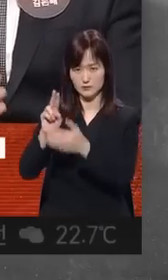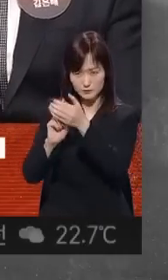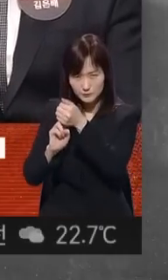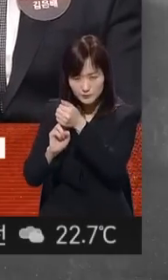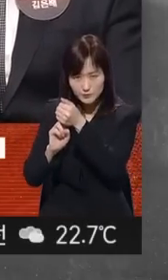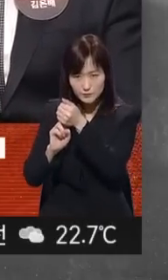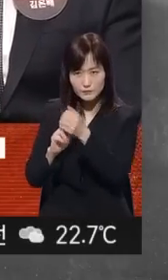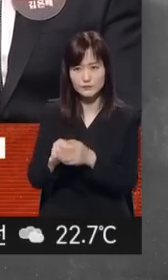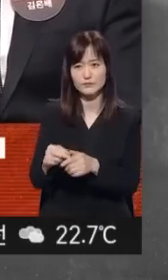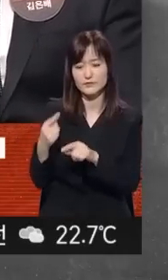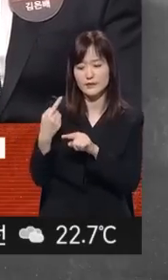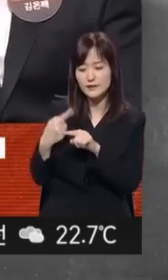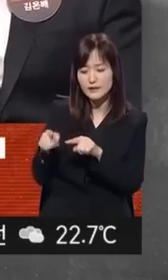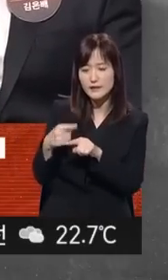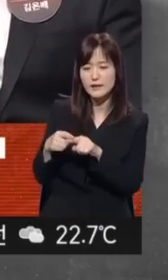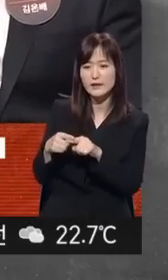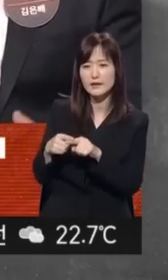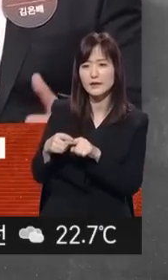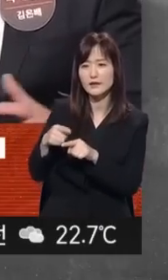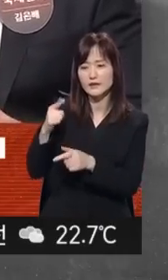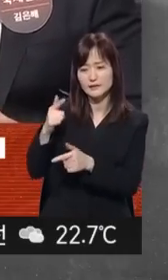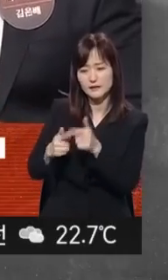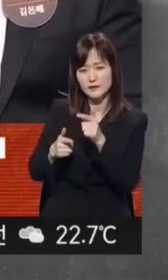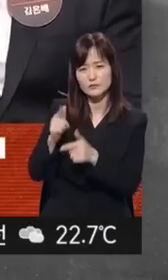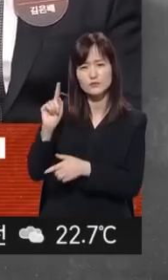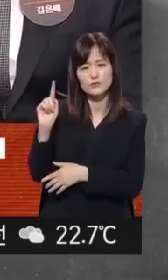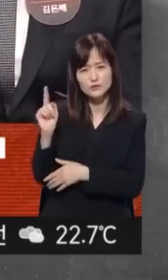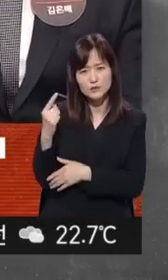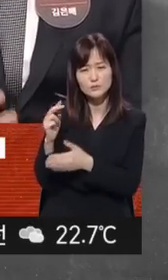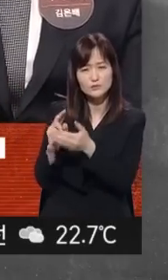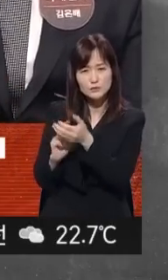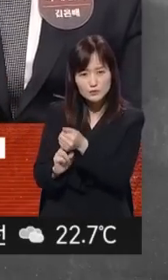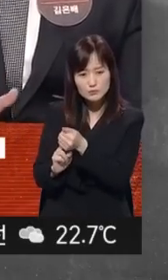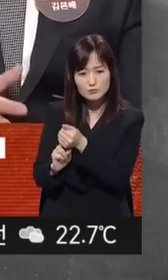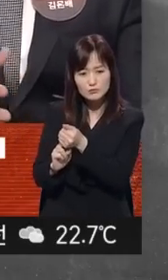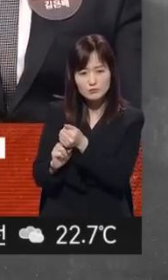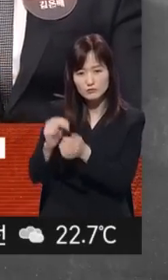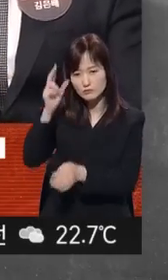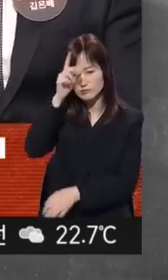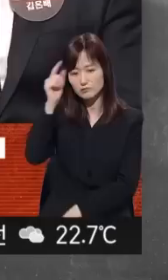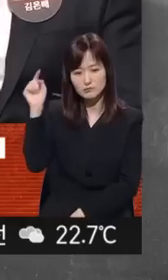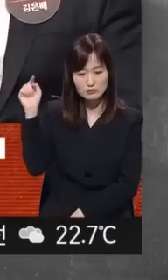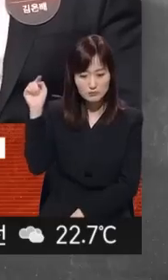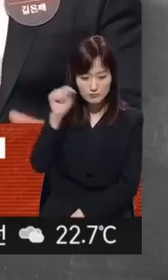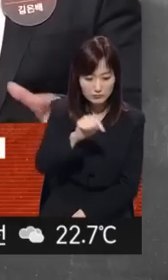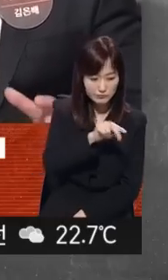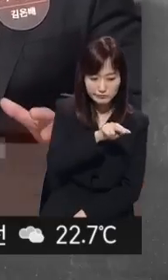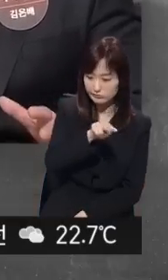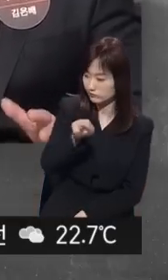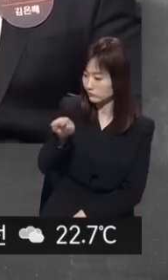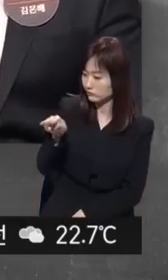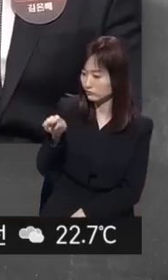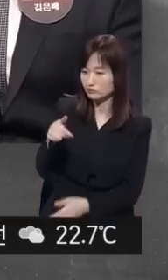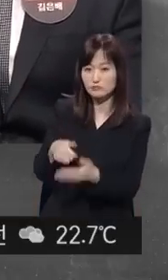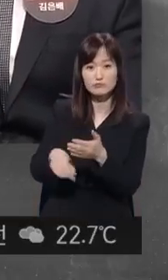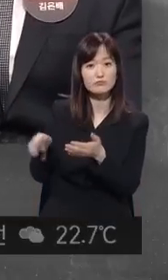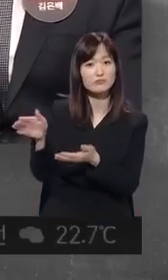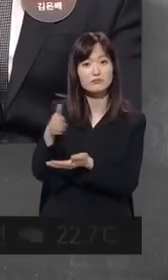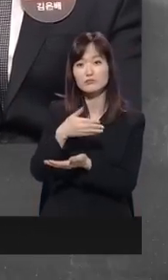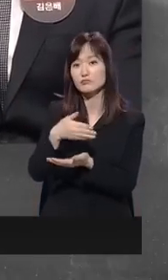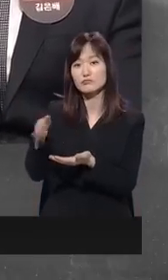그리고 흉기야 등기 이런 것들도 감춰놨어요 경찰이 와서 보니까 현장을 보니까 흉기가 전기도 없어요